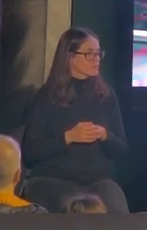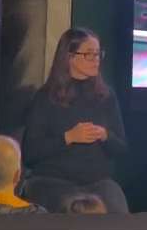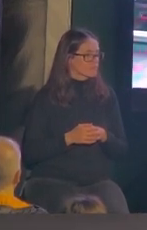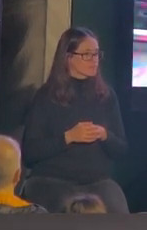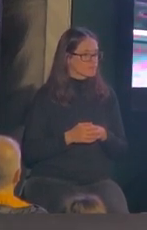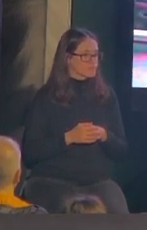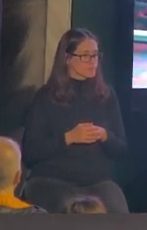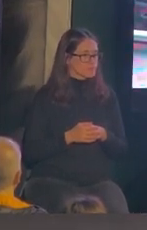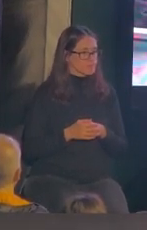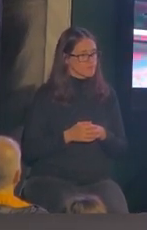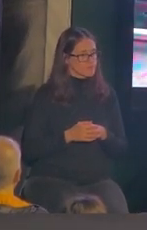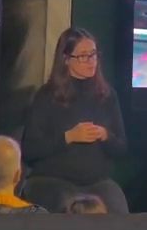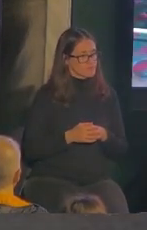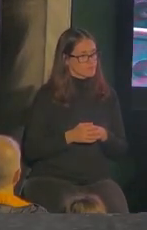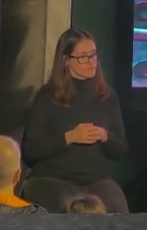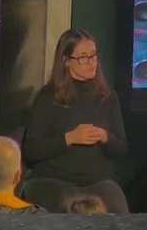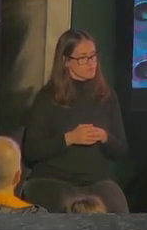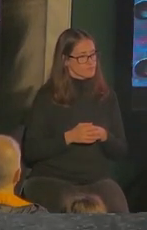superior.